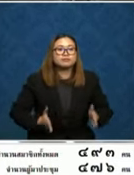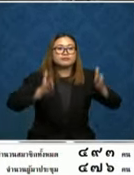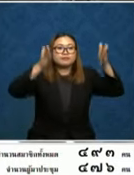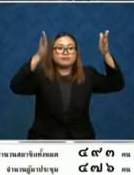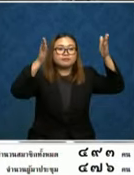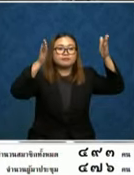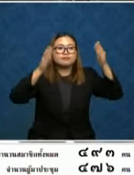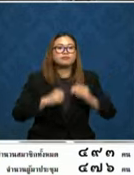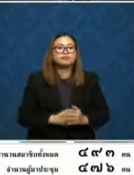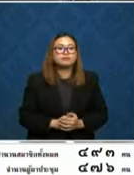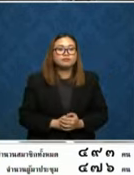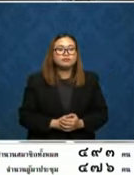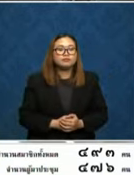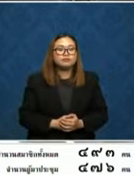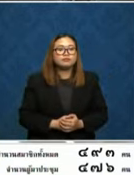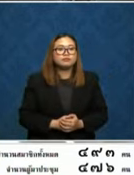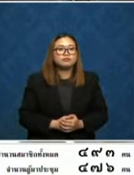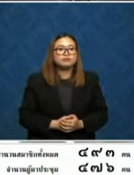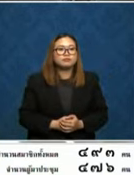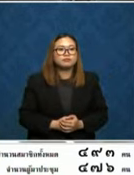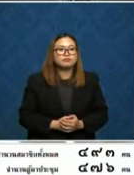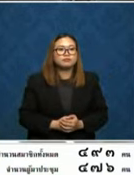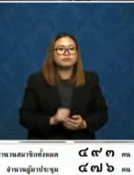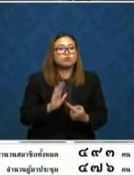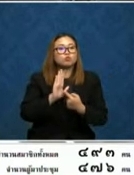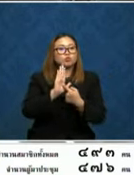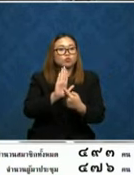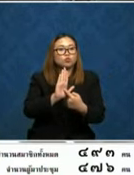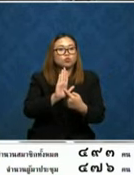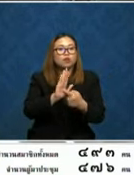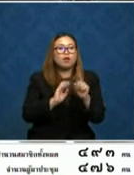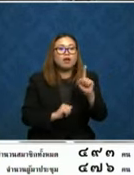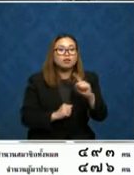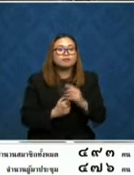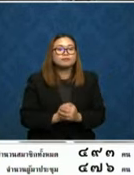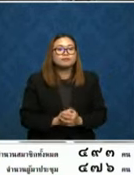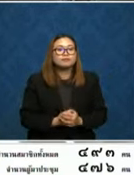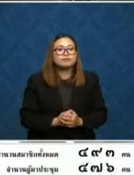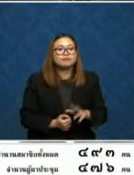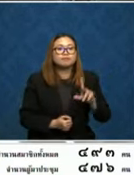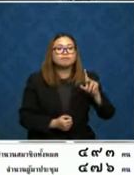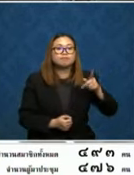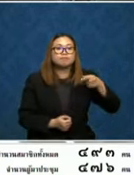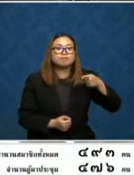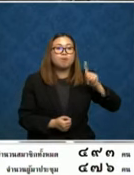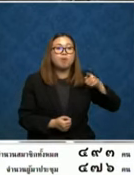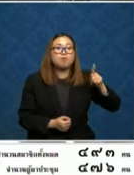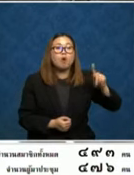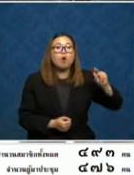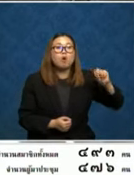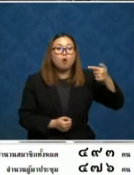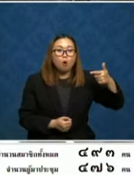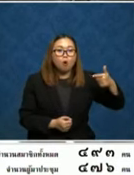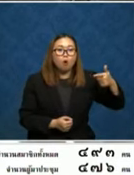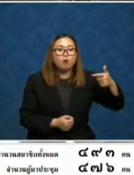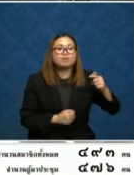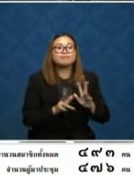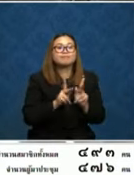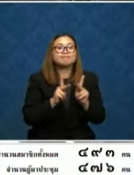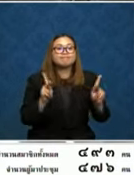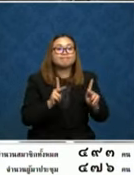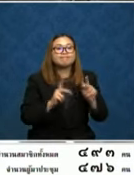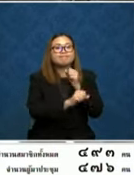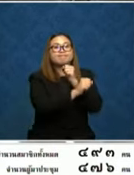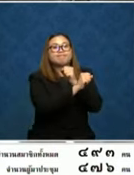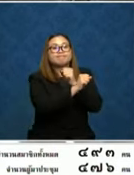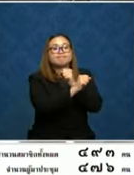ครับที่ผมยกตัวอย่างมาคืออาคารชุดหรือว่าทรัพย์สินที่ปปช.ปปง.นะครับคณะกรรมการป้องกันและปราบปร